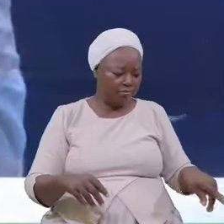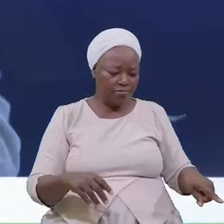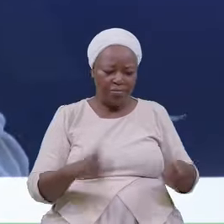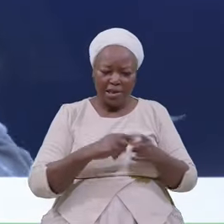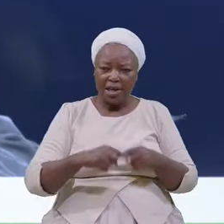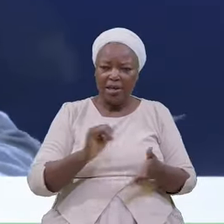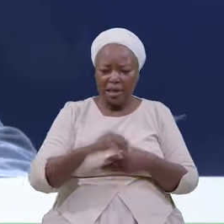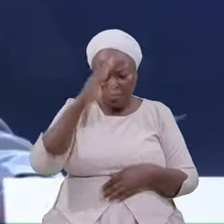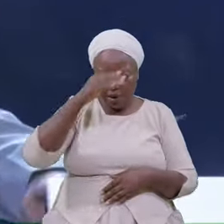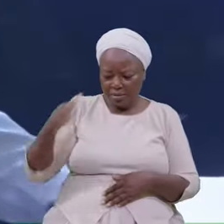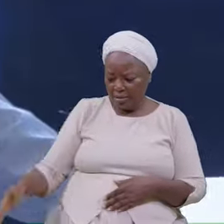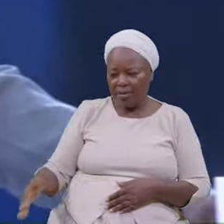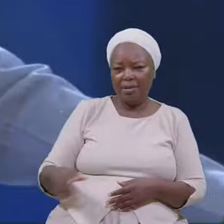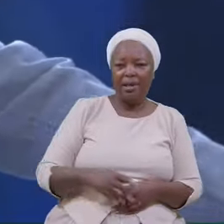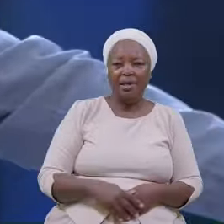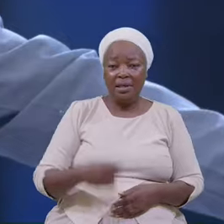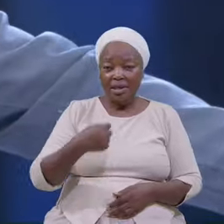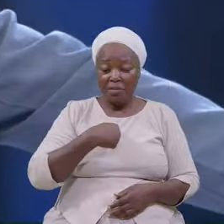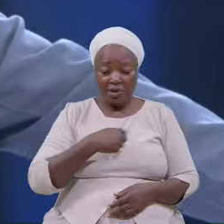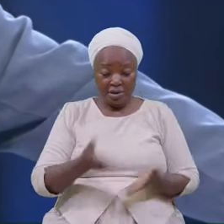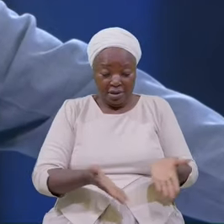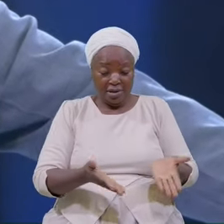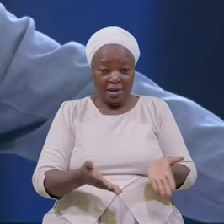Mais voici, vous voilà.